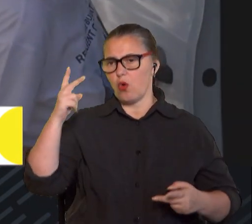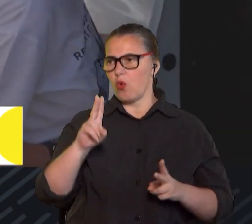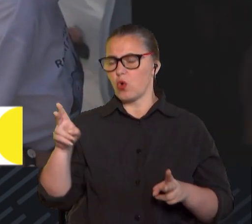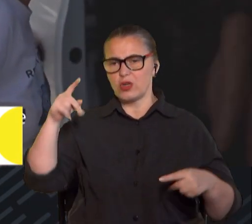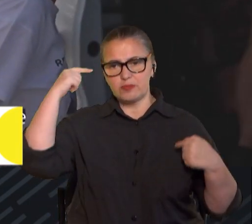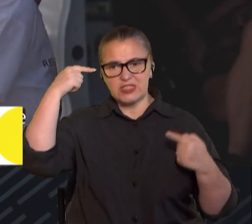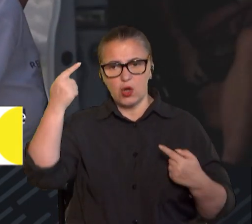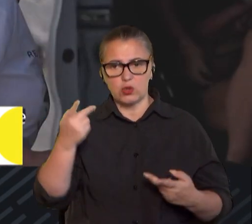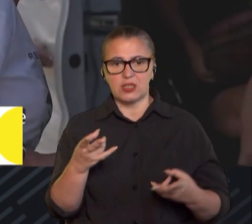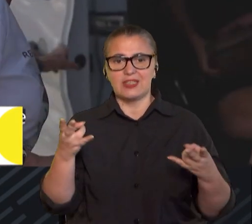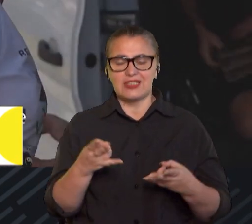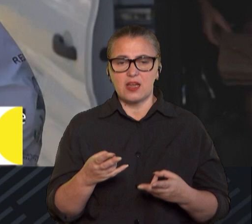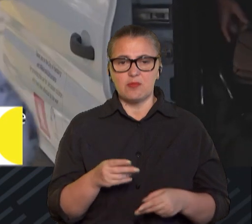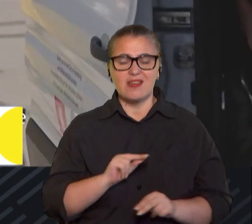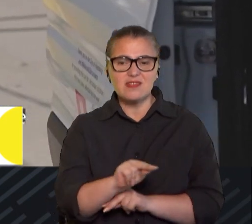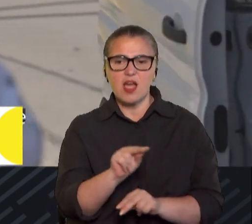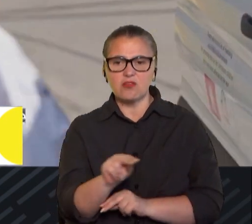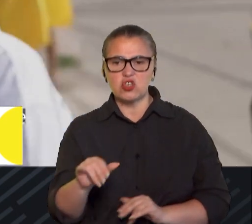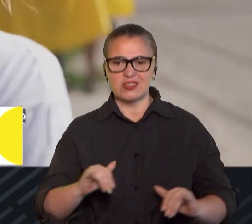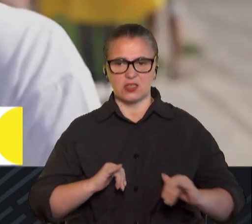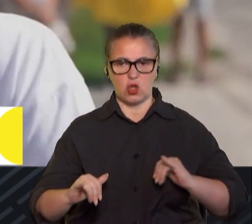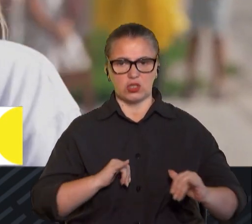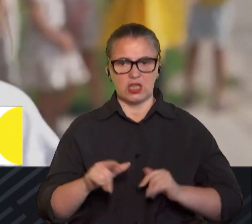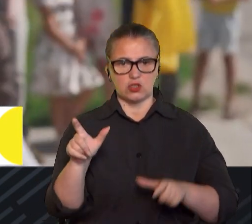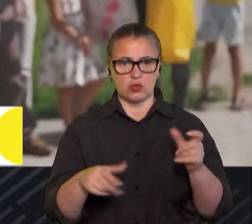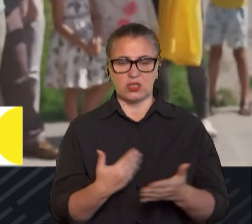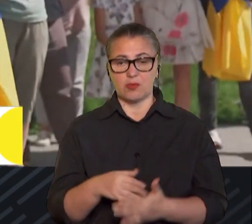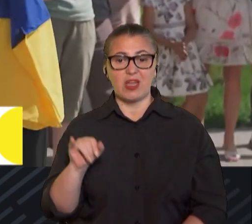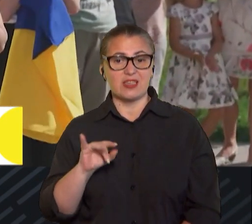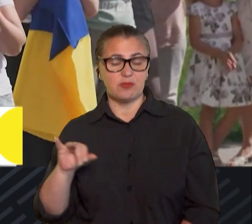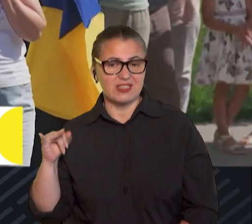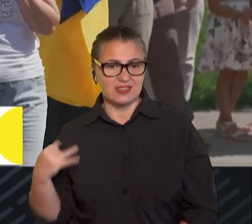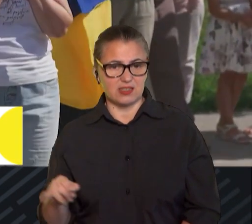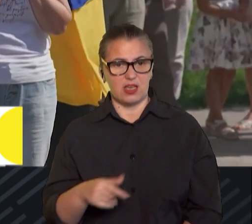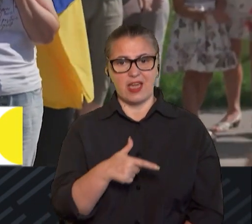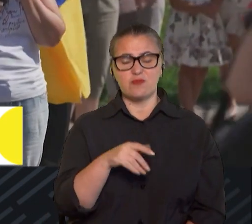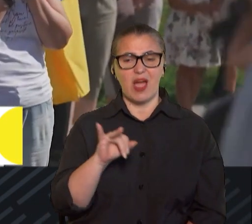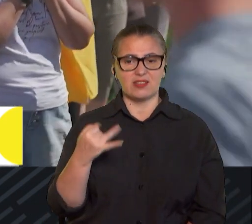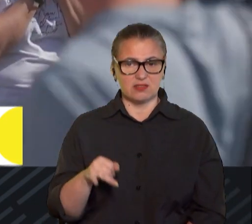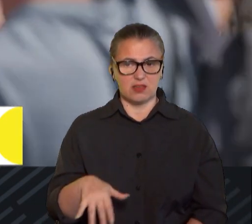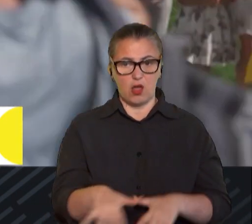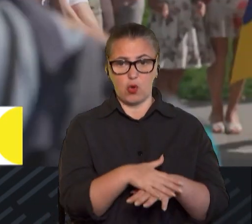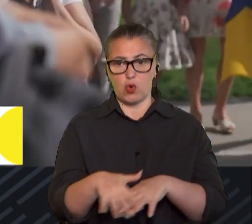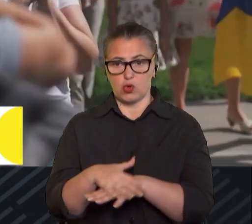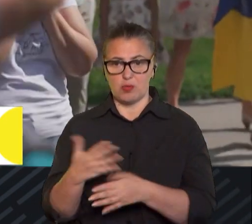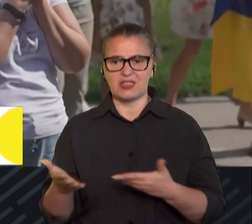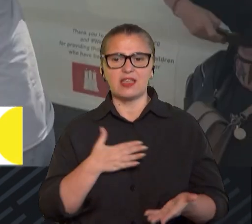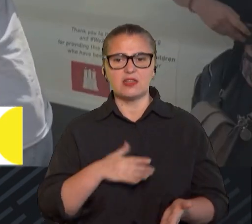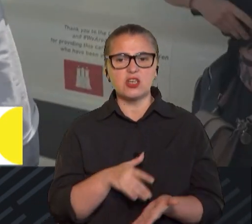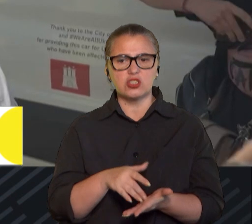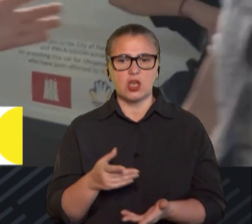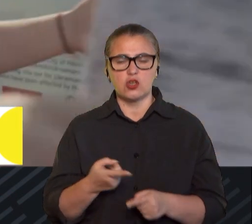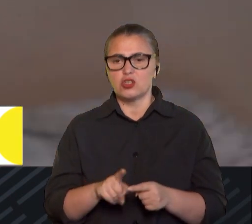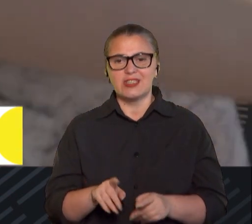маємо навчити цій толерантності людей, наприклад, в Ірпінській громаді, в Гатнянській громаді, де наші центри, що це не якісь